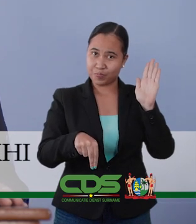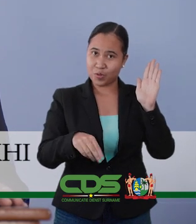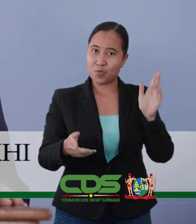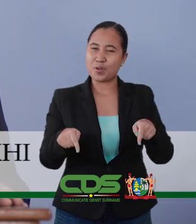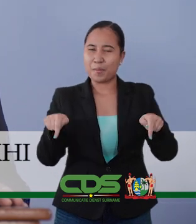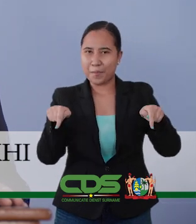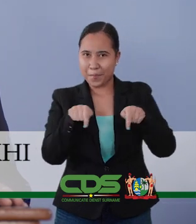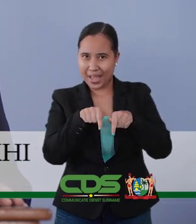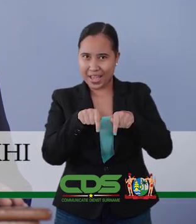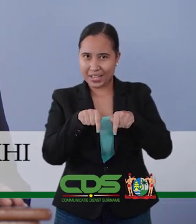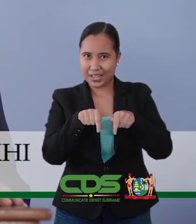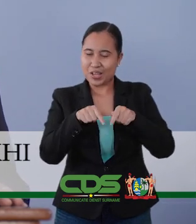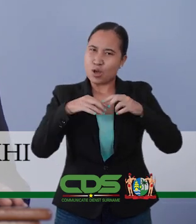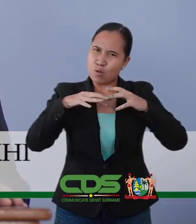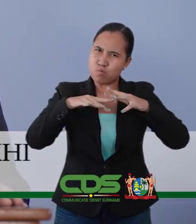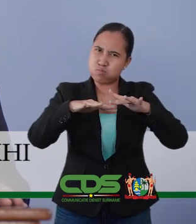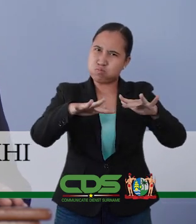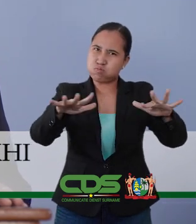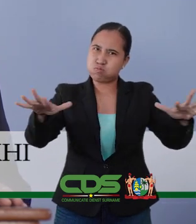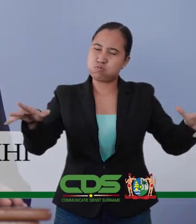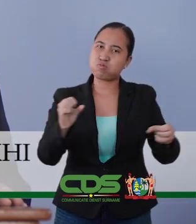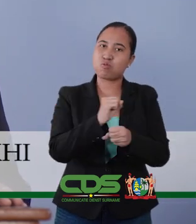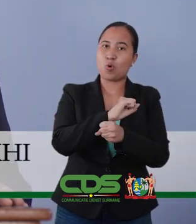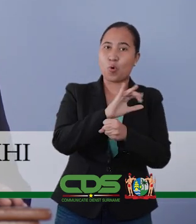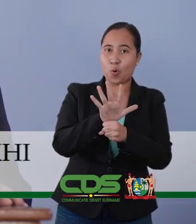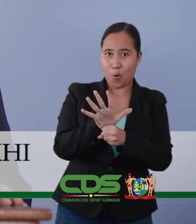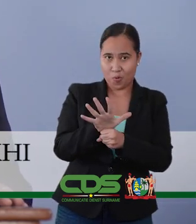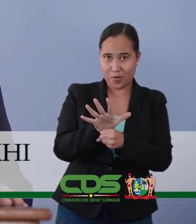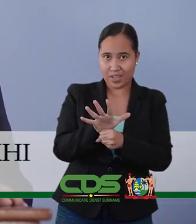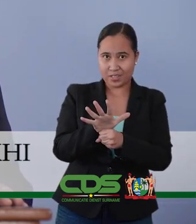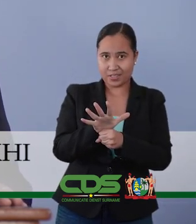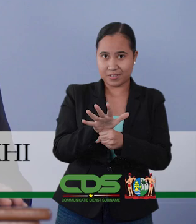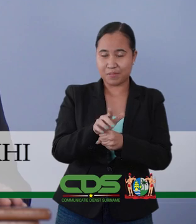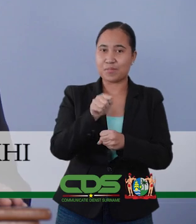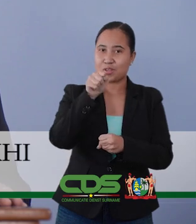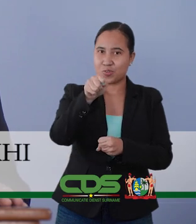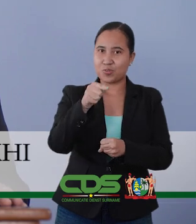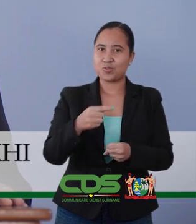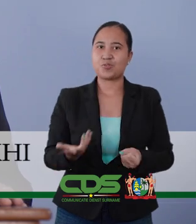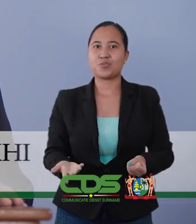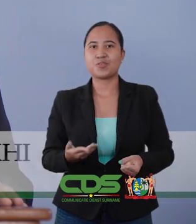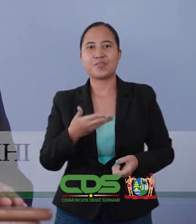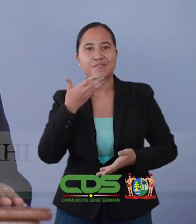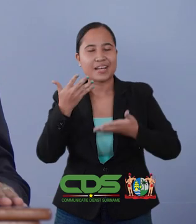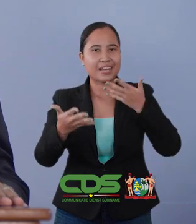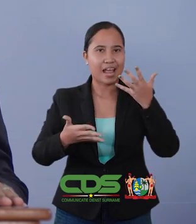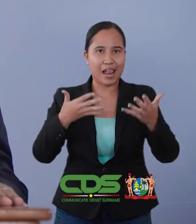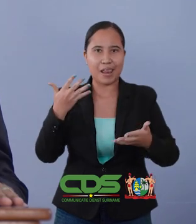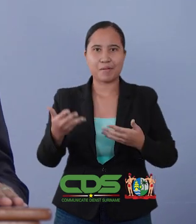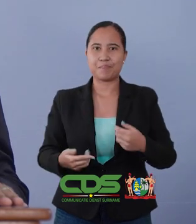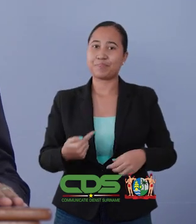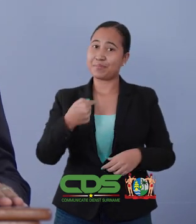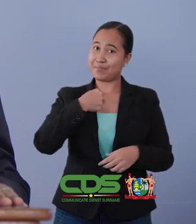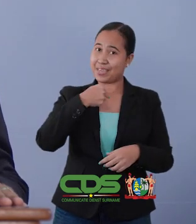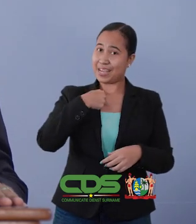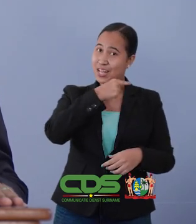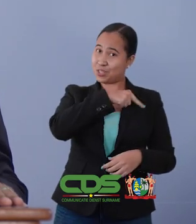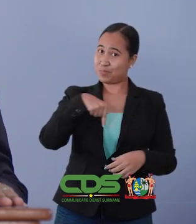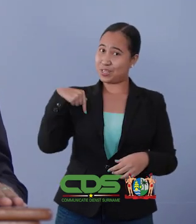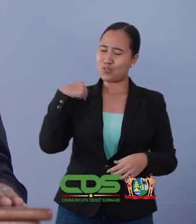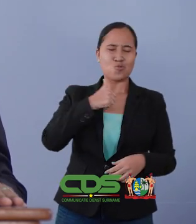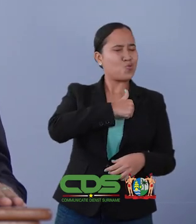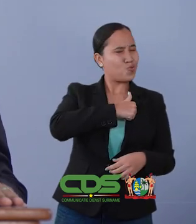tot de beperking van de verspreiding van het COVID-19-virus met u te delen. Het doet mij als taas